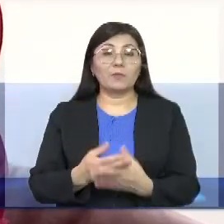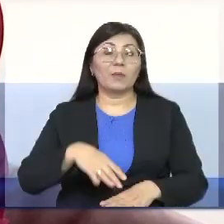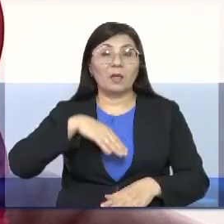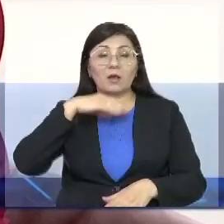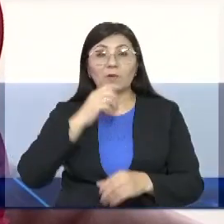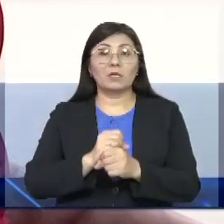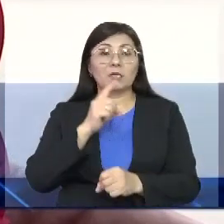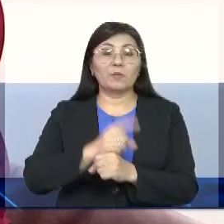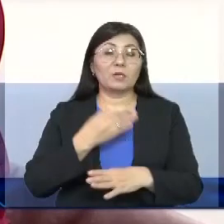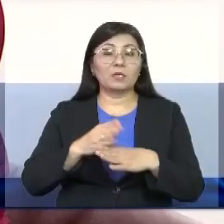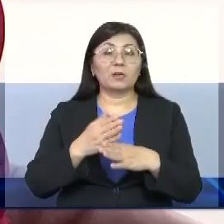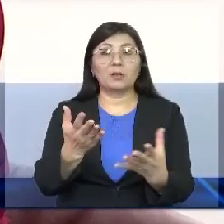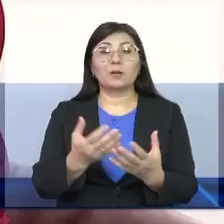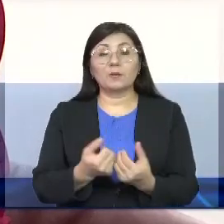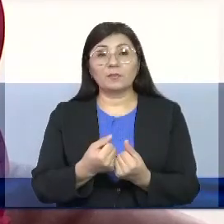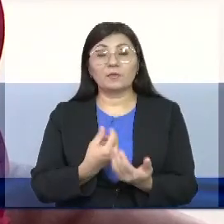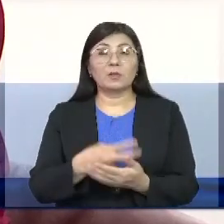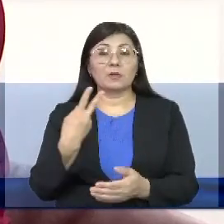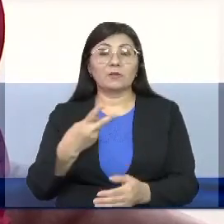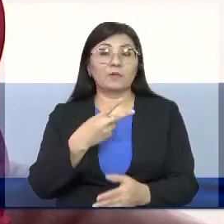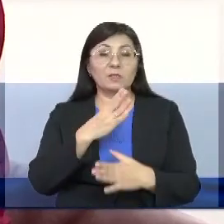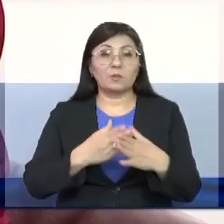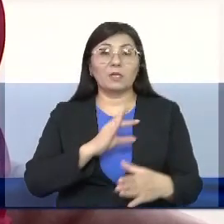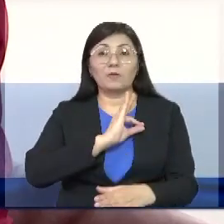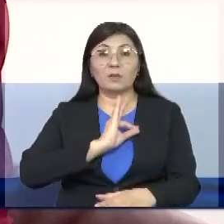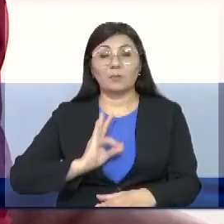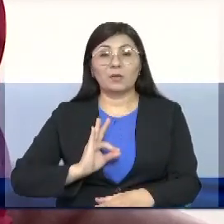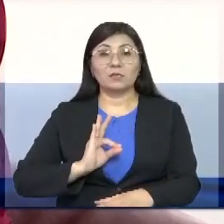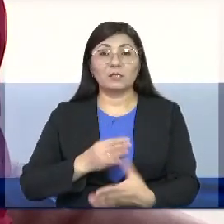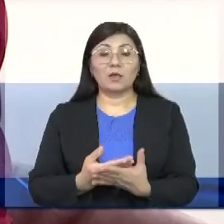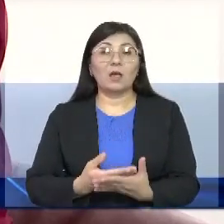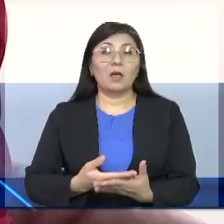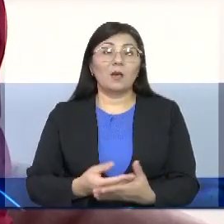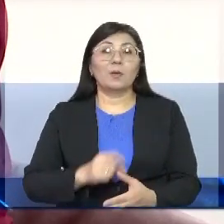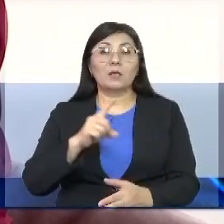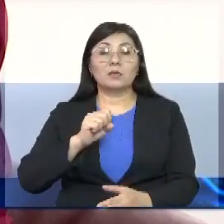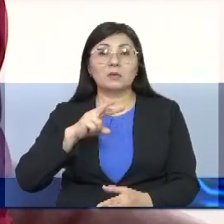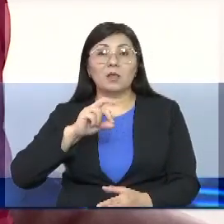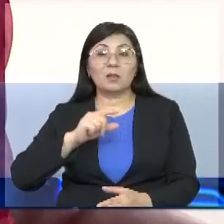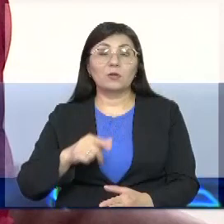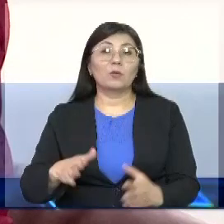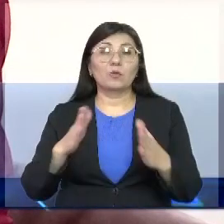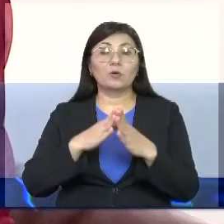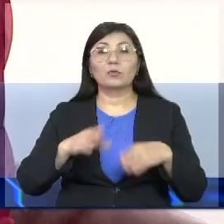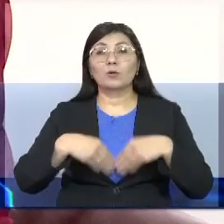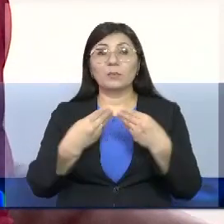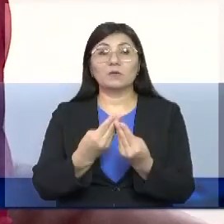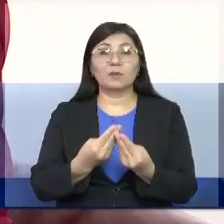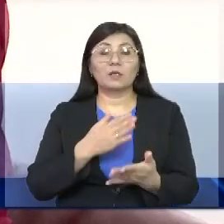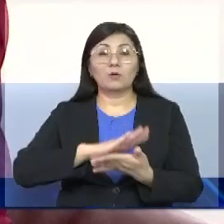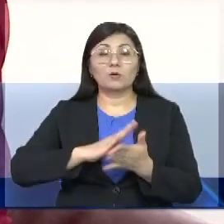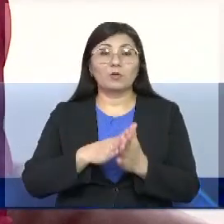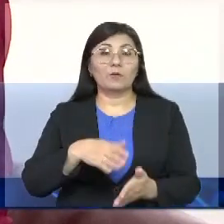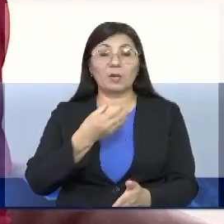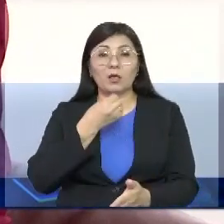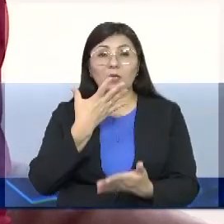хватает. Кредит выдали по очень выгодной ставке, всего 2,5%. В качестве залога дом оставили. Условия кредитования очень хорошие,